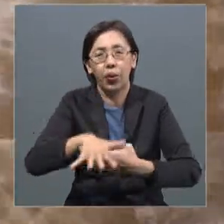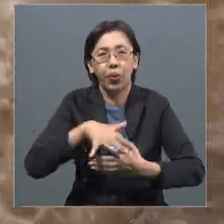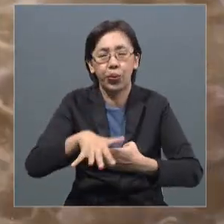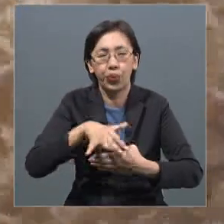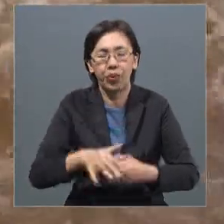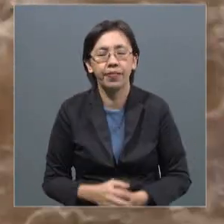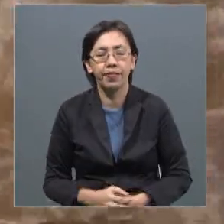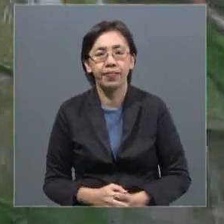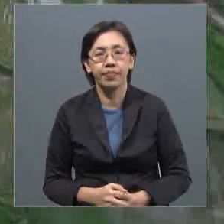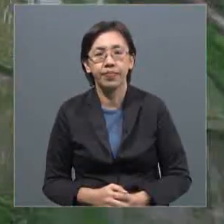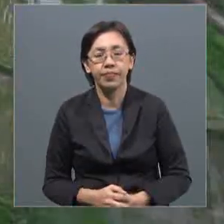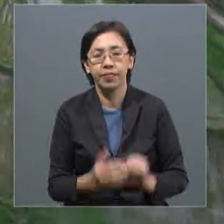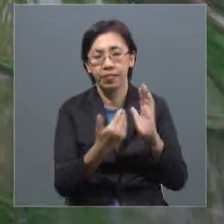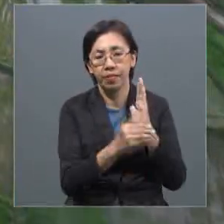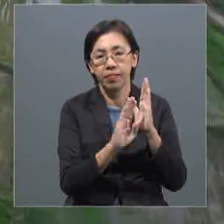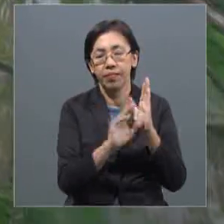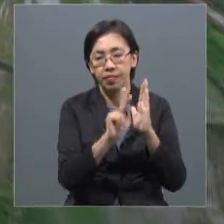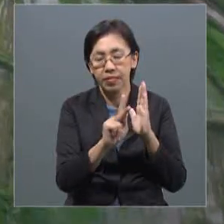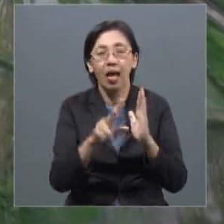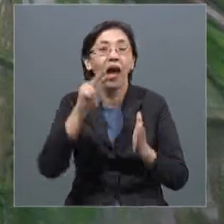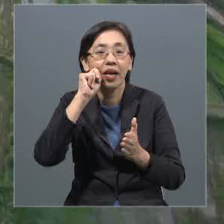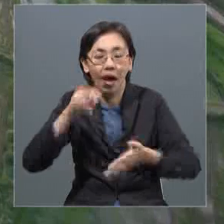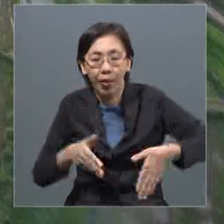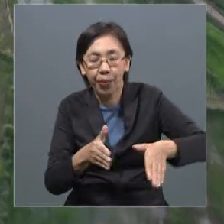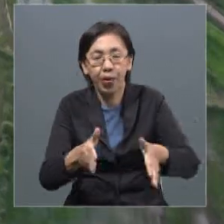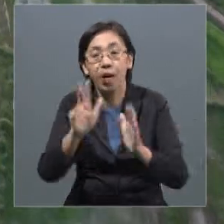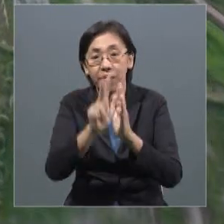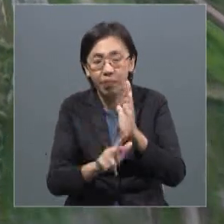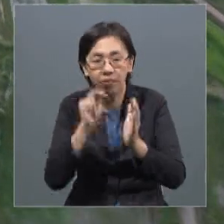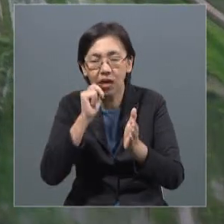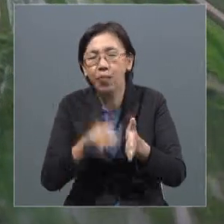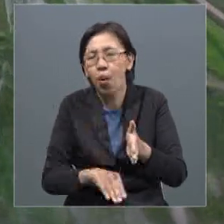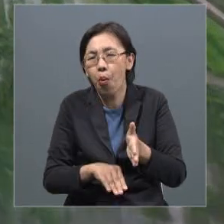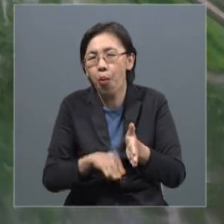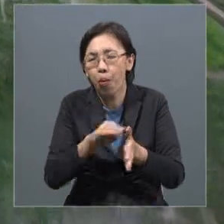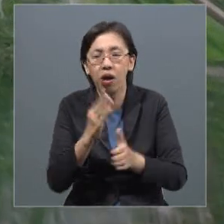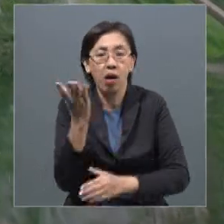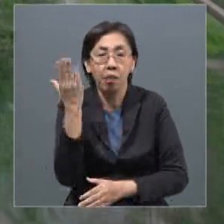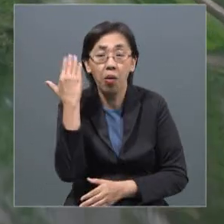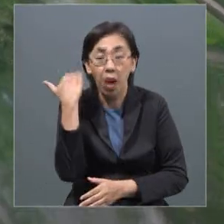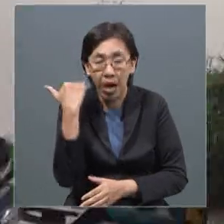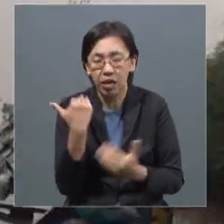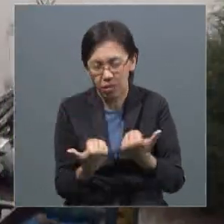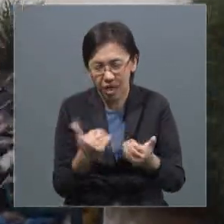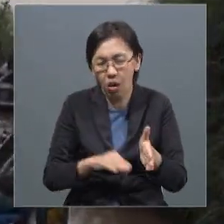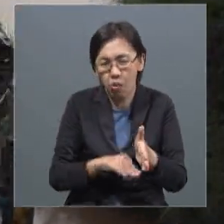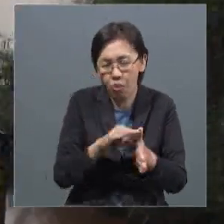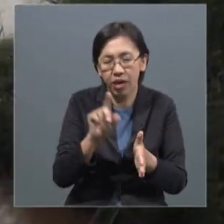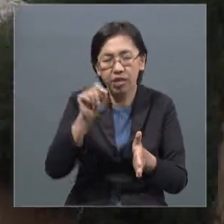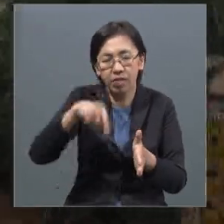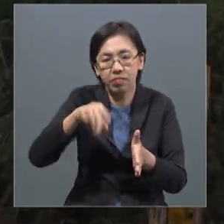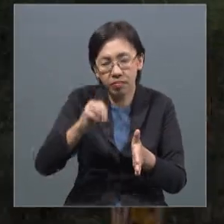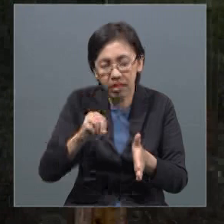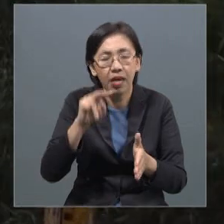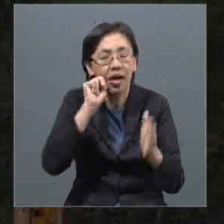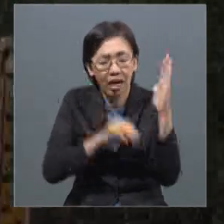ขยะไปดูที่จังหวัดบึงกาฬนะคะระดับน้ำในแม่น้ำโขงเพิ่มสูงขึ้นจากวานี้อีก 20ซมวันนี้เนี่ยวัด